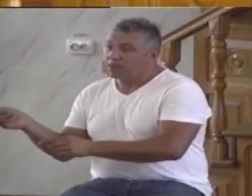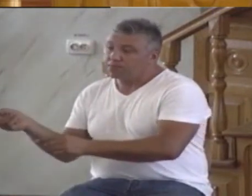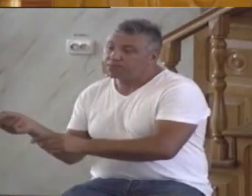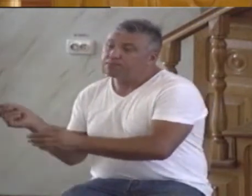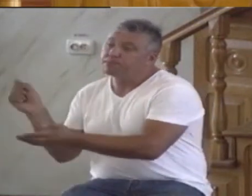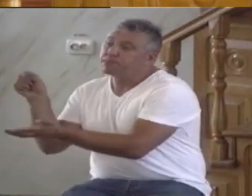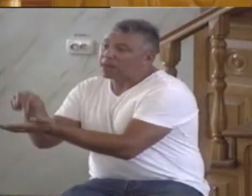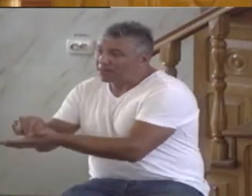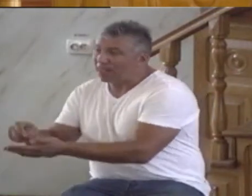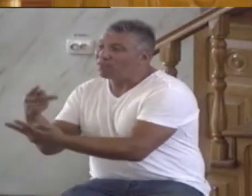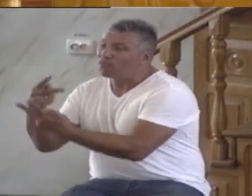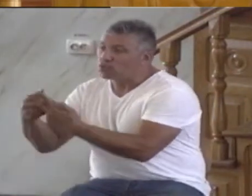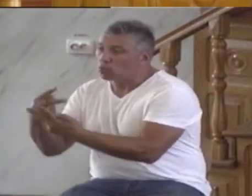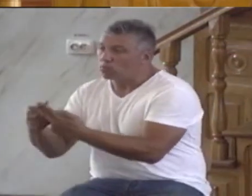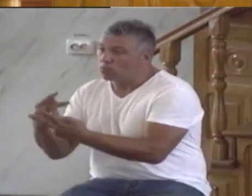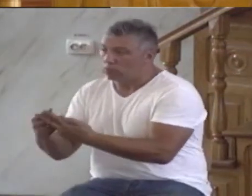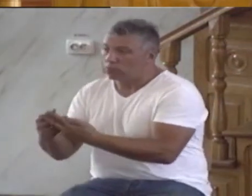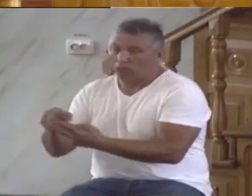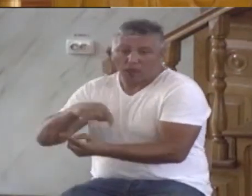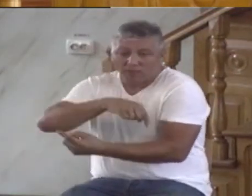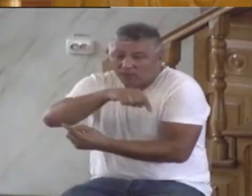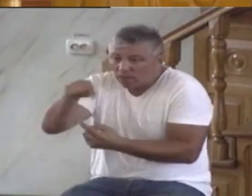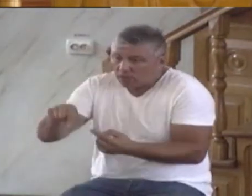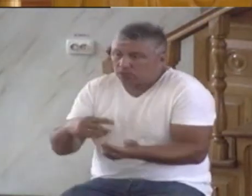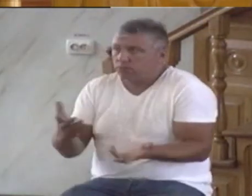И в душу закрадывается сомнение.